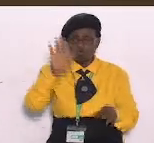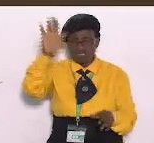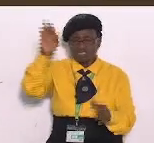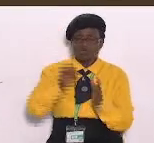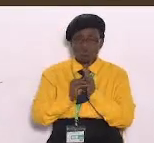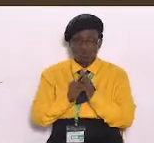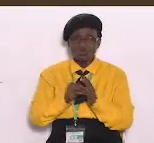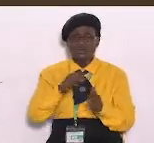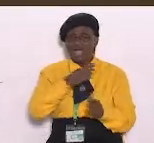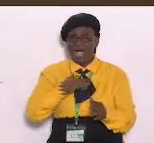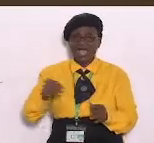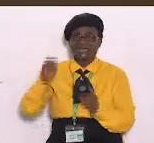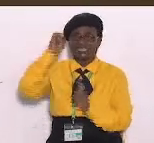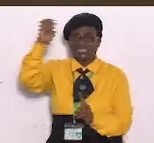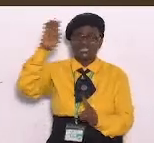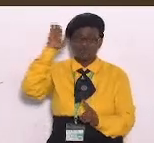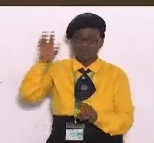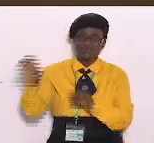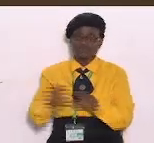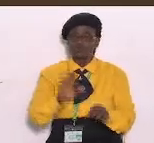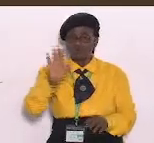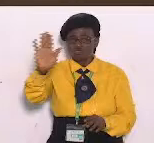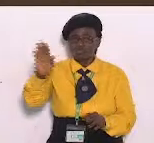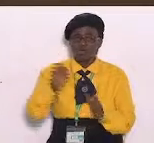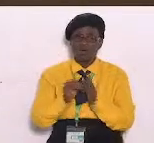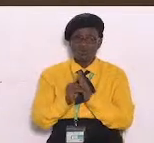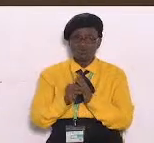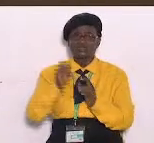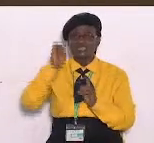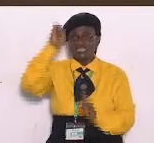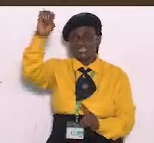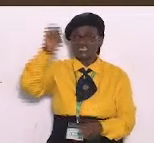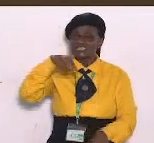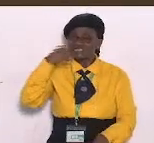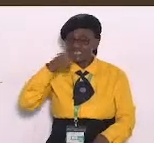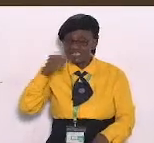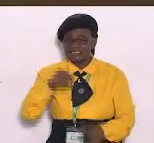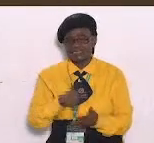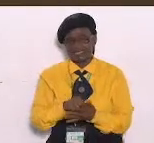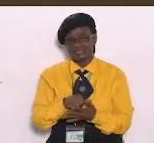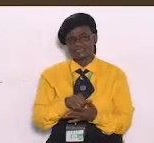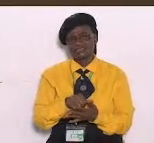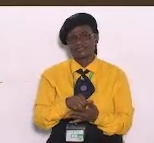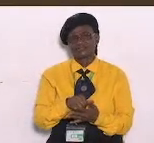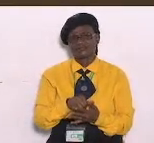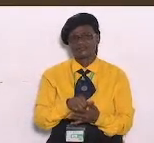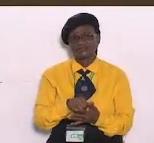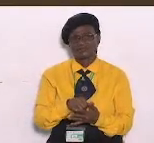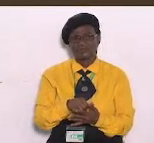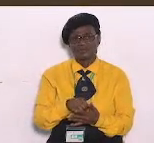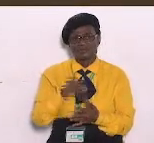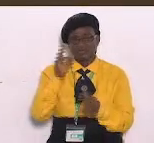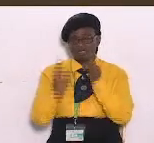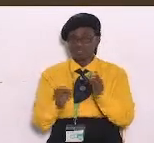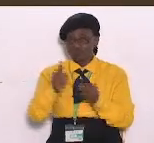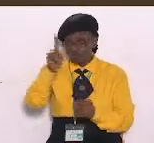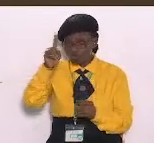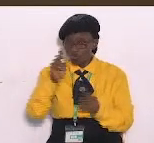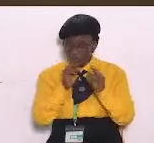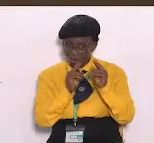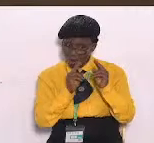et il fera la mienne il a dit ainsi si